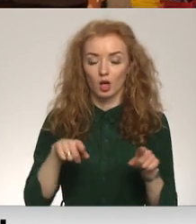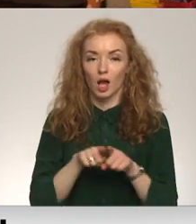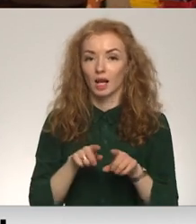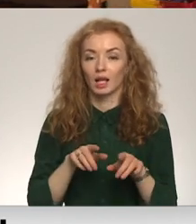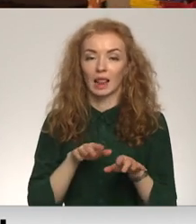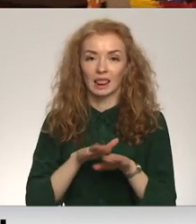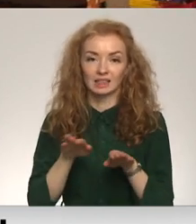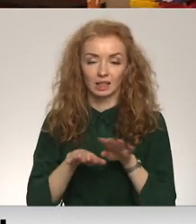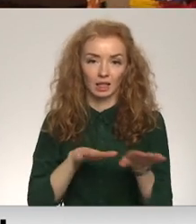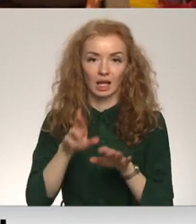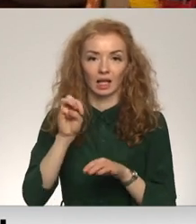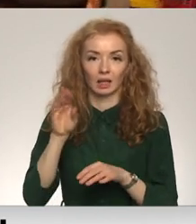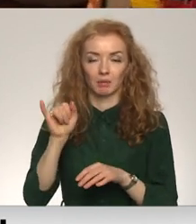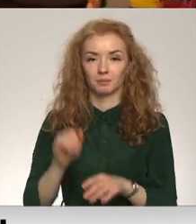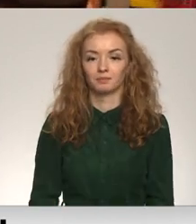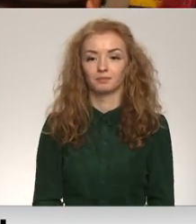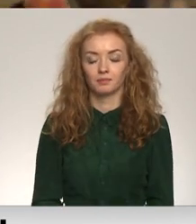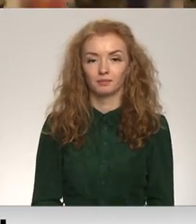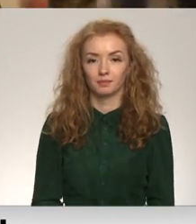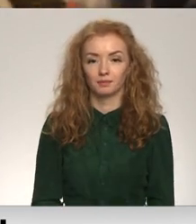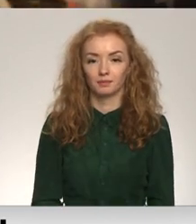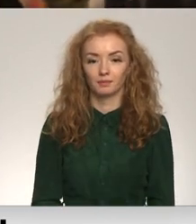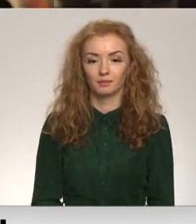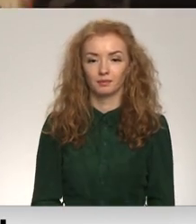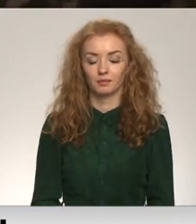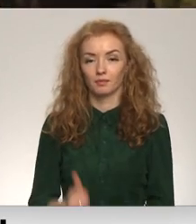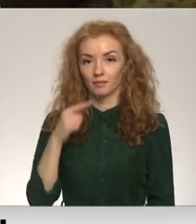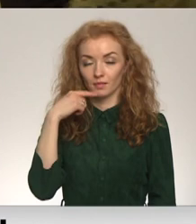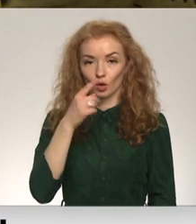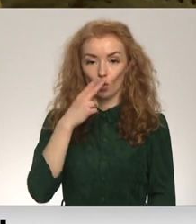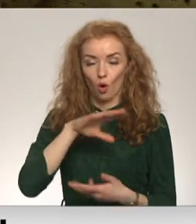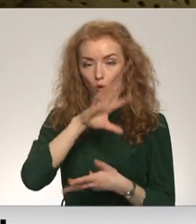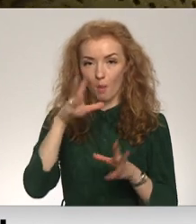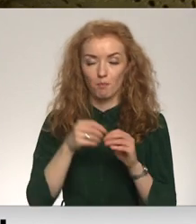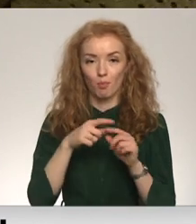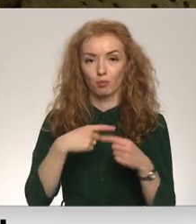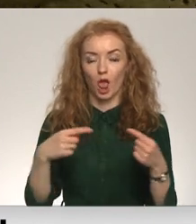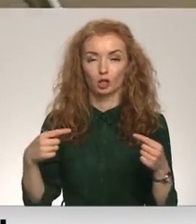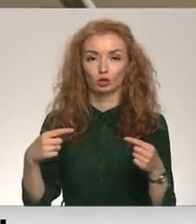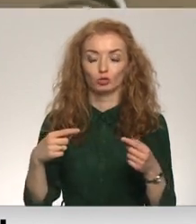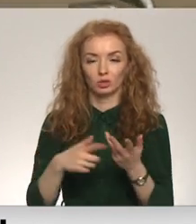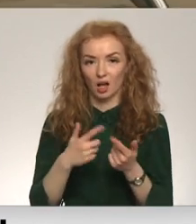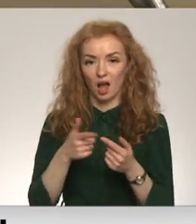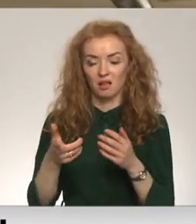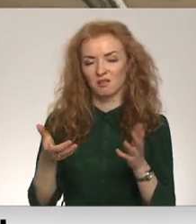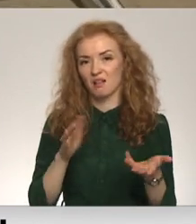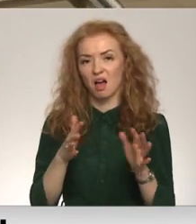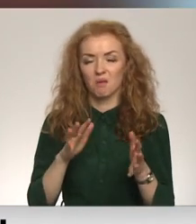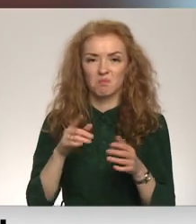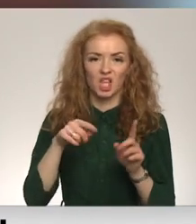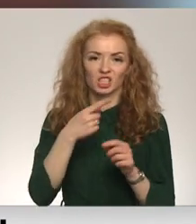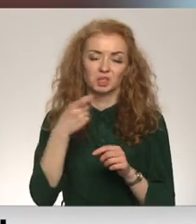veikalu ķēde Rimi. Jāatzīst gan, ka no kopējo preču skaita tas ir neliels daudzums, vien daži simti preču. Tā